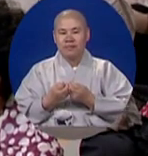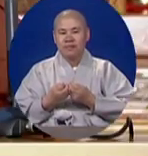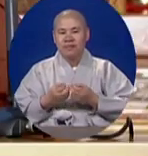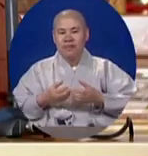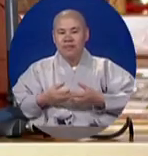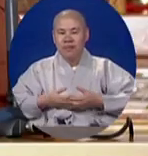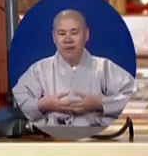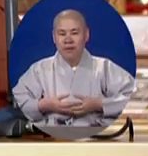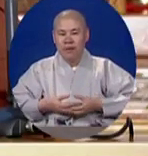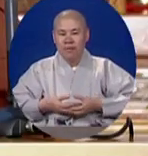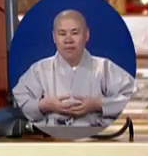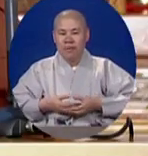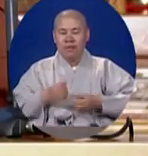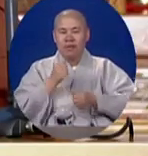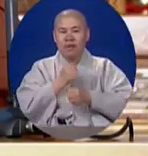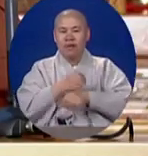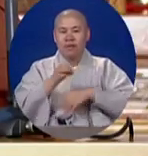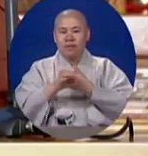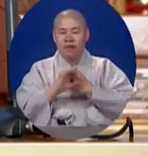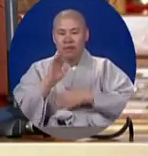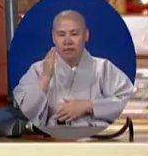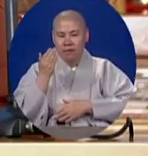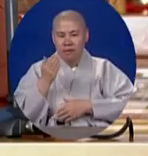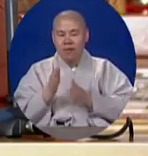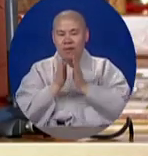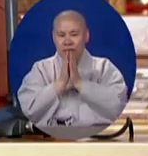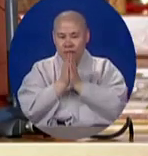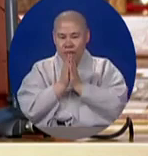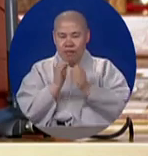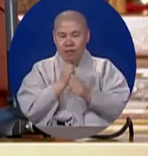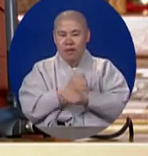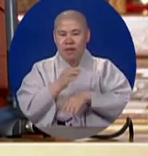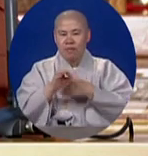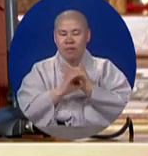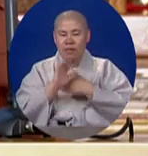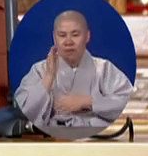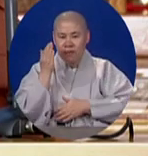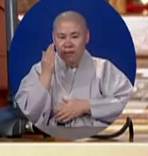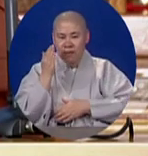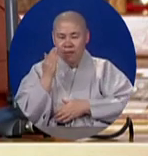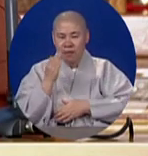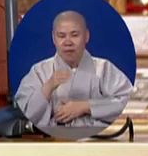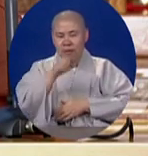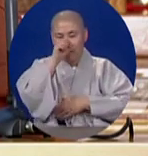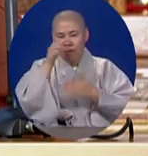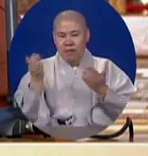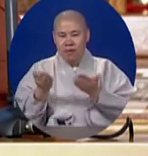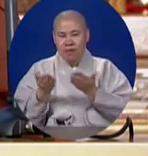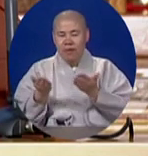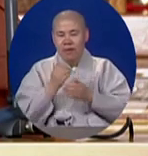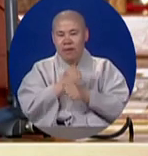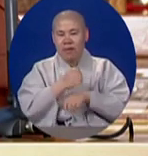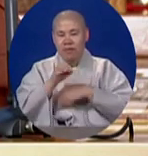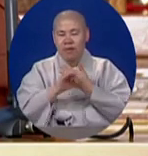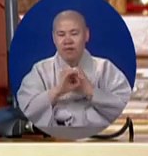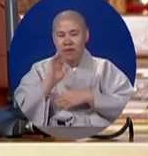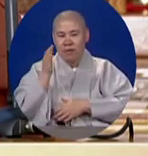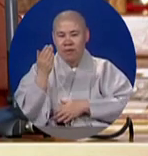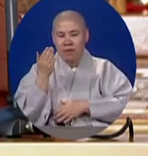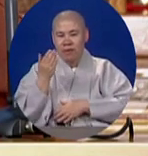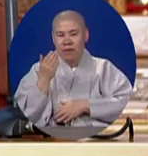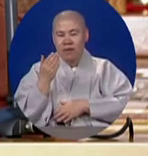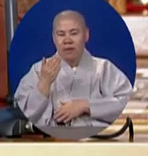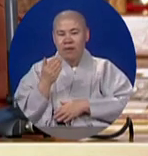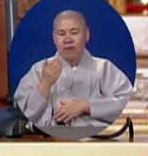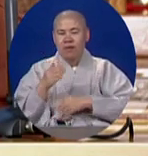참선을 하면 된다. 기도를 하면 된다. 좋은 일을 하면 된다.